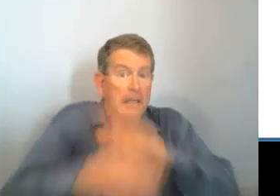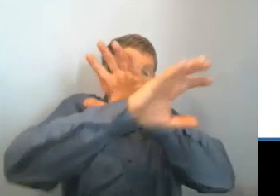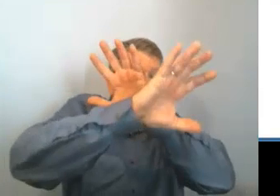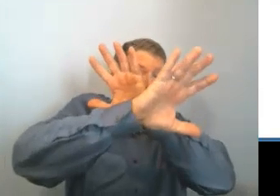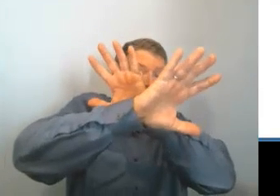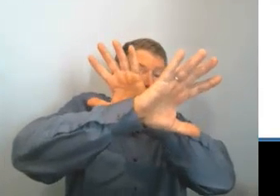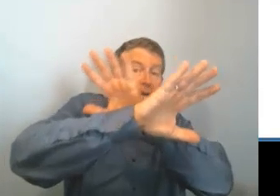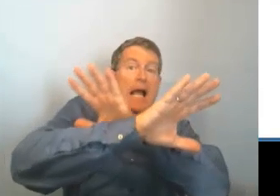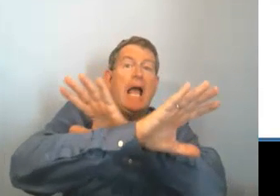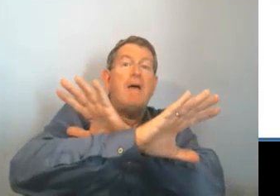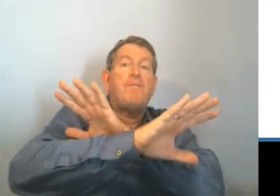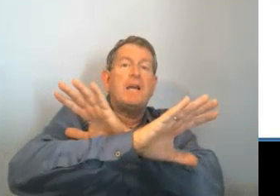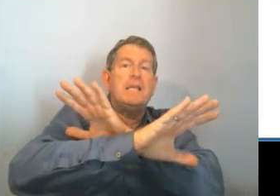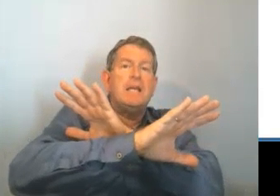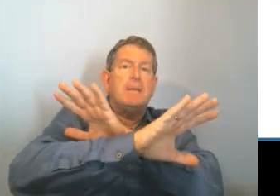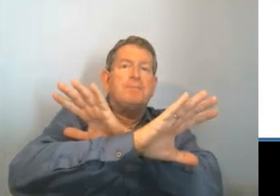est